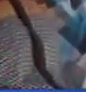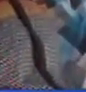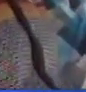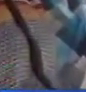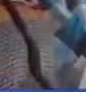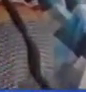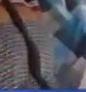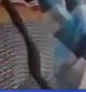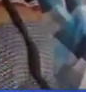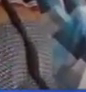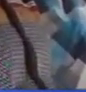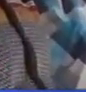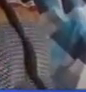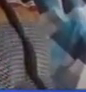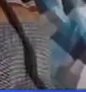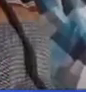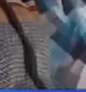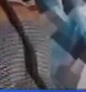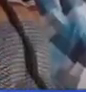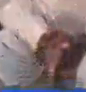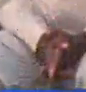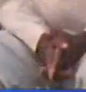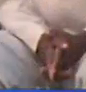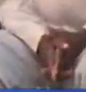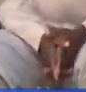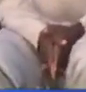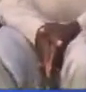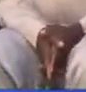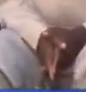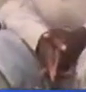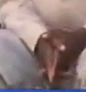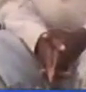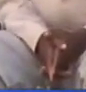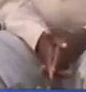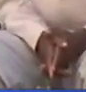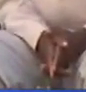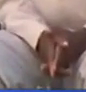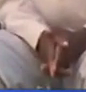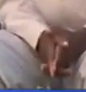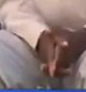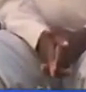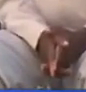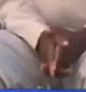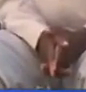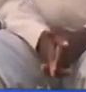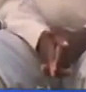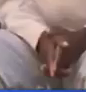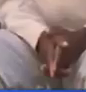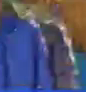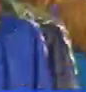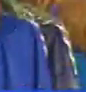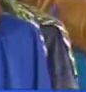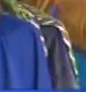ya kuchukua cheti ama kupokea cheti cha galana cha sasa ya mazungumzo. Kwa heshima naomba nilete kundi